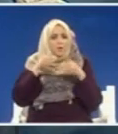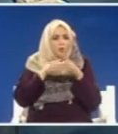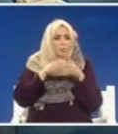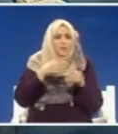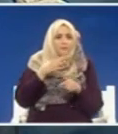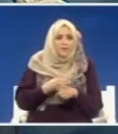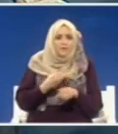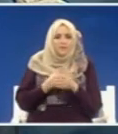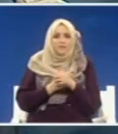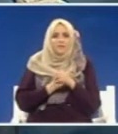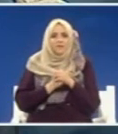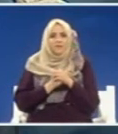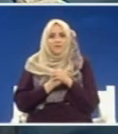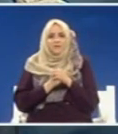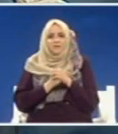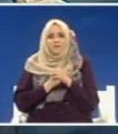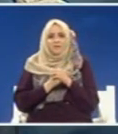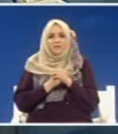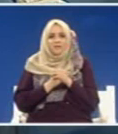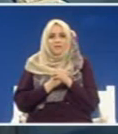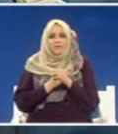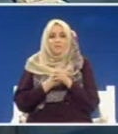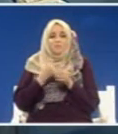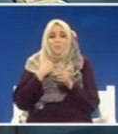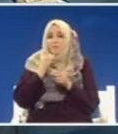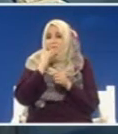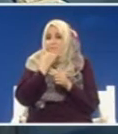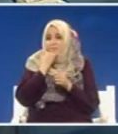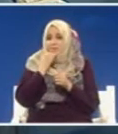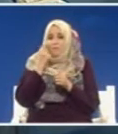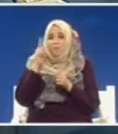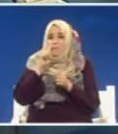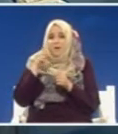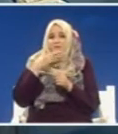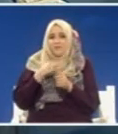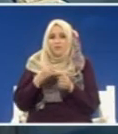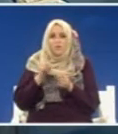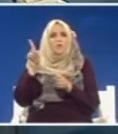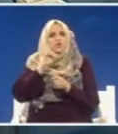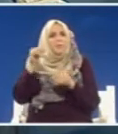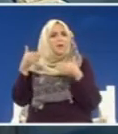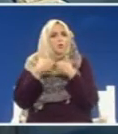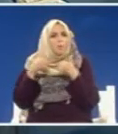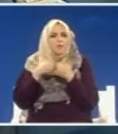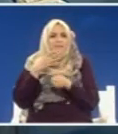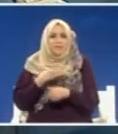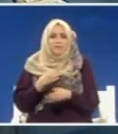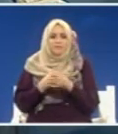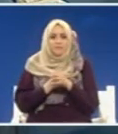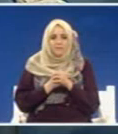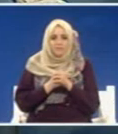ودوق انا حابه نعبي بنتي ونمشي لفرنسا، واش عندي اسم كيما ما يشوفش بنتو من هو عمره ولا تقصى عليها فضيلة الدكتور.